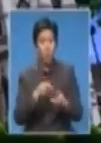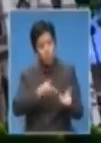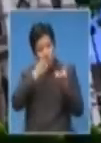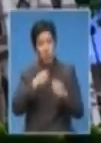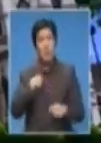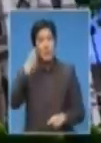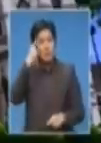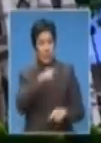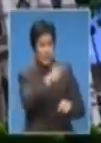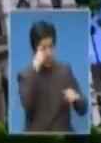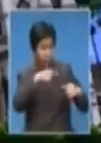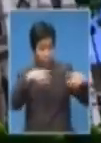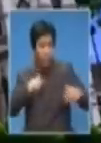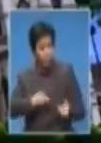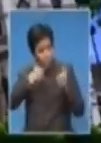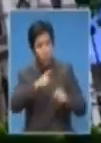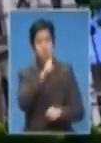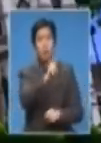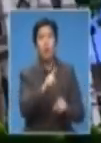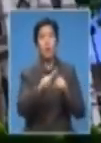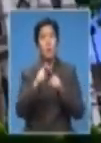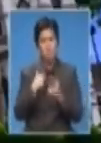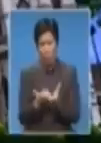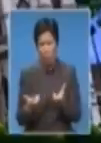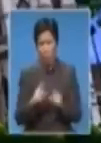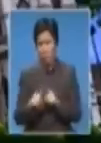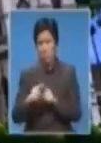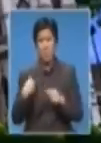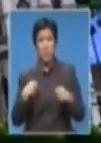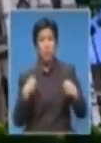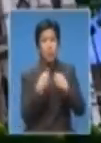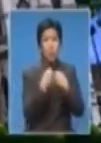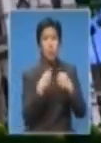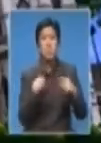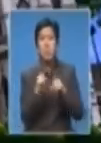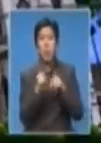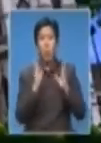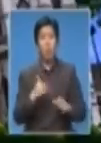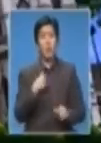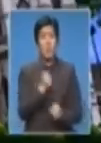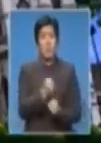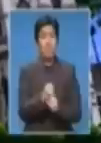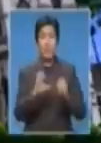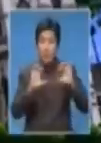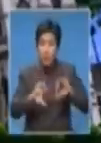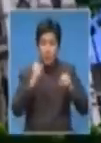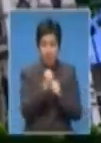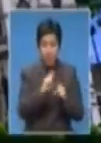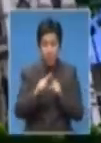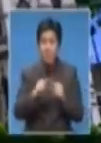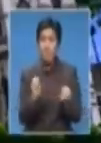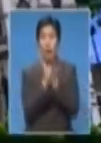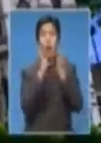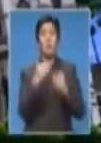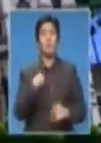ที่ไม่หวังดีนะก็ทราบดีอยู่แล้วนะครับมีอาวุธสงครามมีการต่อสู้ด้วยความรุนแรงเจ้าที่ถูกพาดพิงต่างๆม